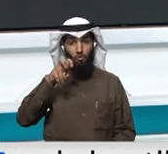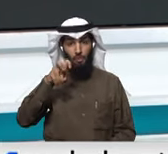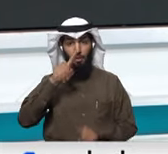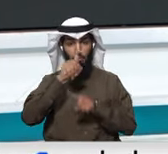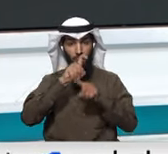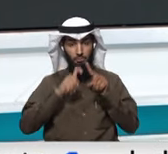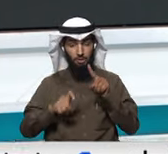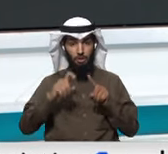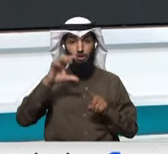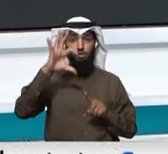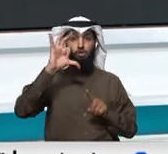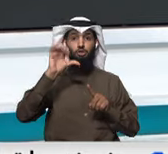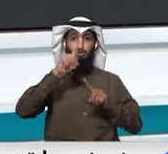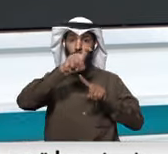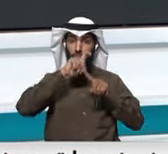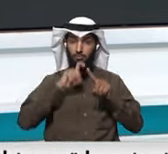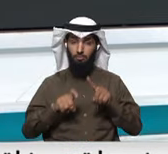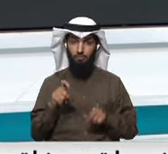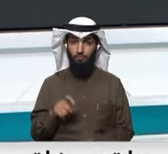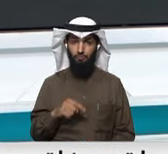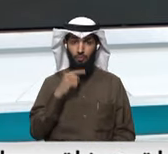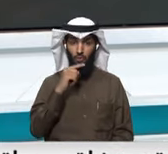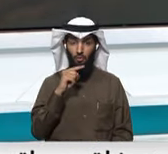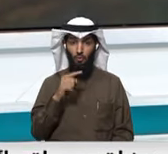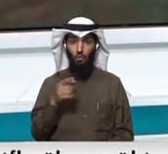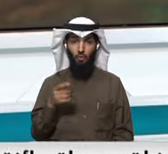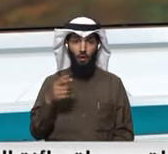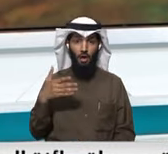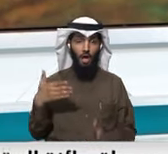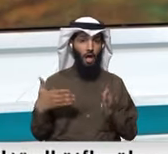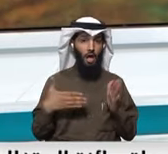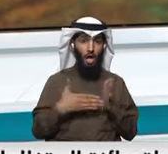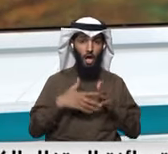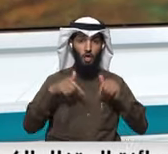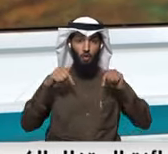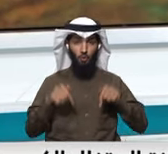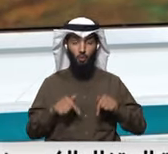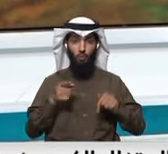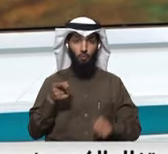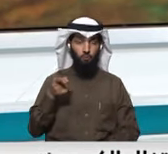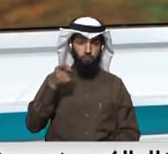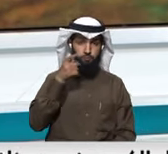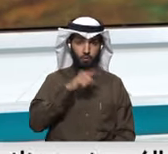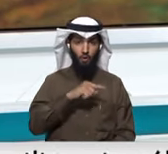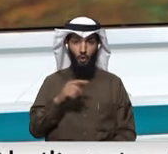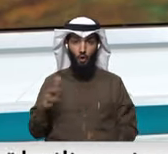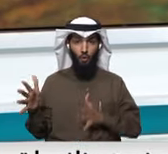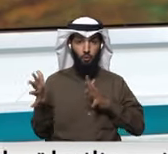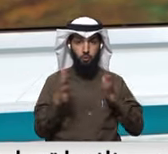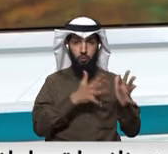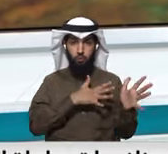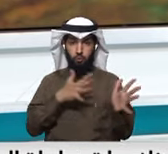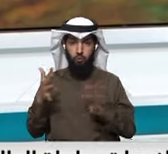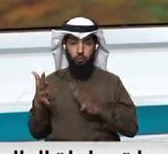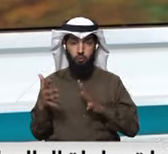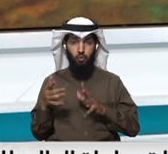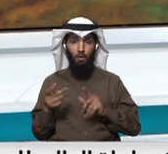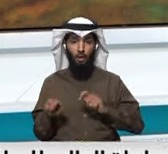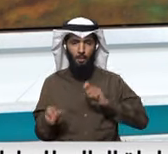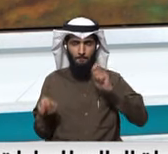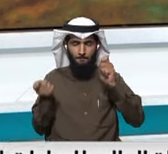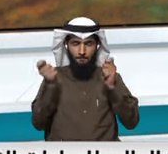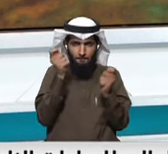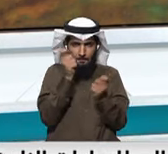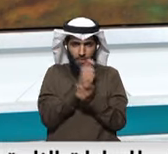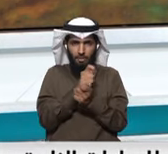الهوا الكوس راح يستمر نشط ويانا حتى نهايه اليوم ويوم الغد تدريجيا الهواء من كوس يقلب الى شمالي غربي وايضا